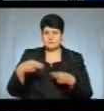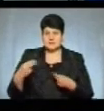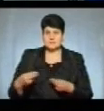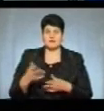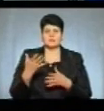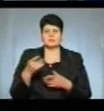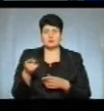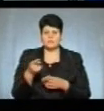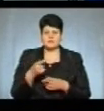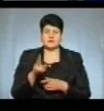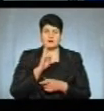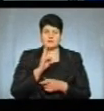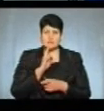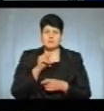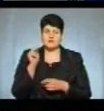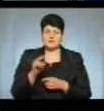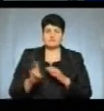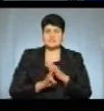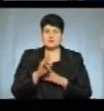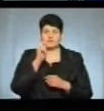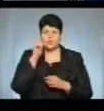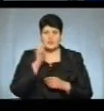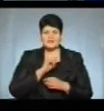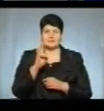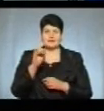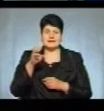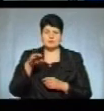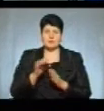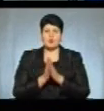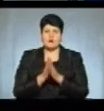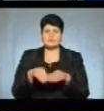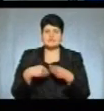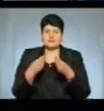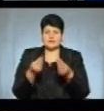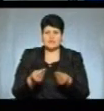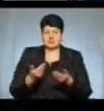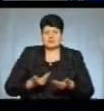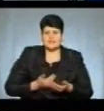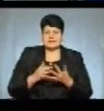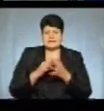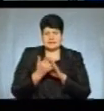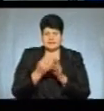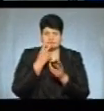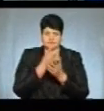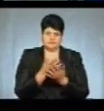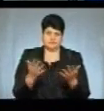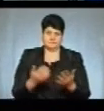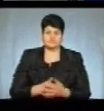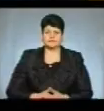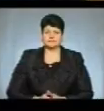архієпископ Тернопільської і Кременецької Православної церкви України Нестор. Прохання про це подали жителі села. Більше у сюжеті Ірини